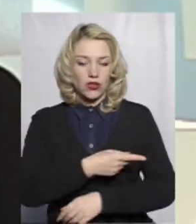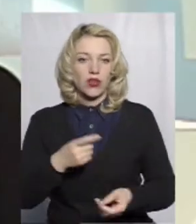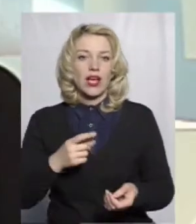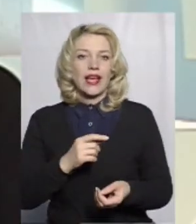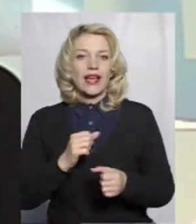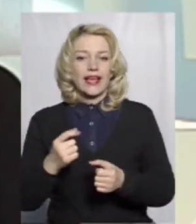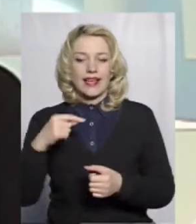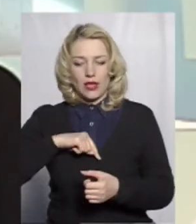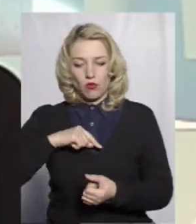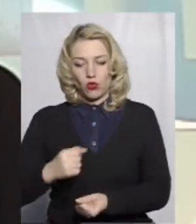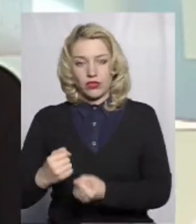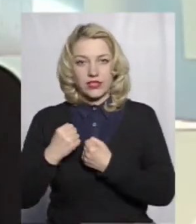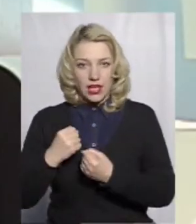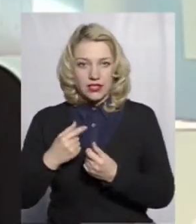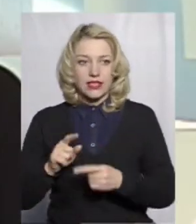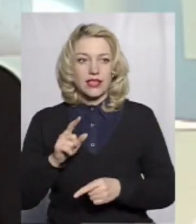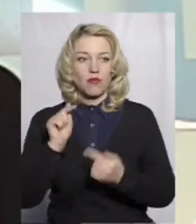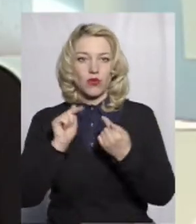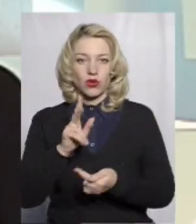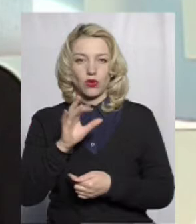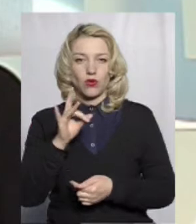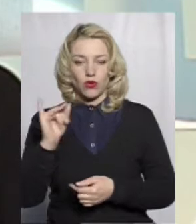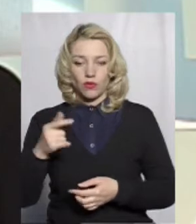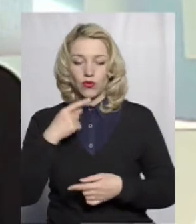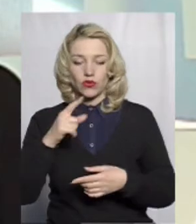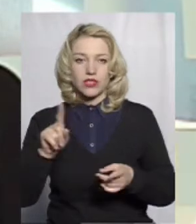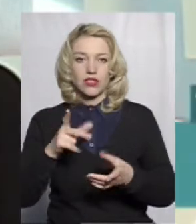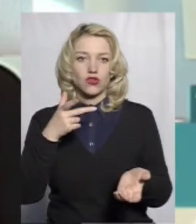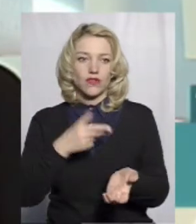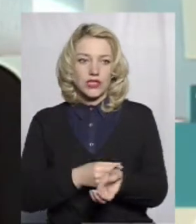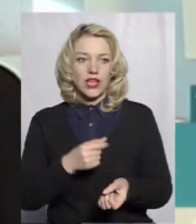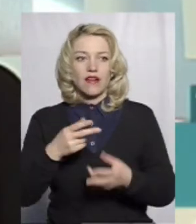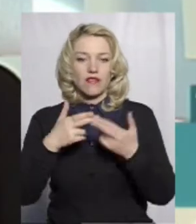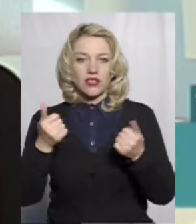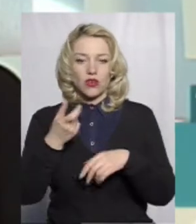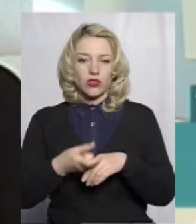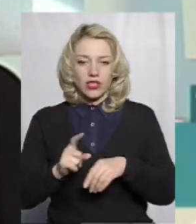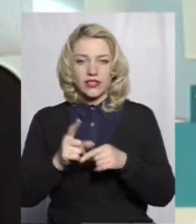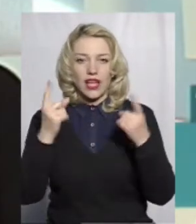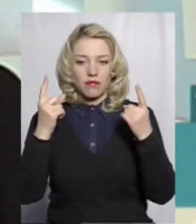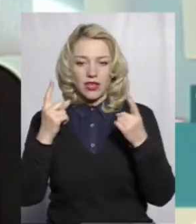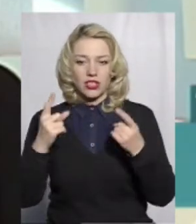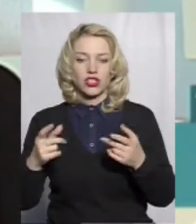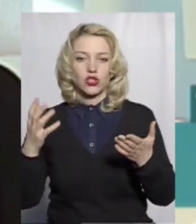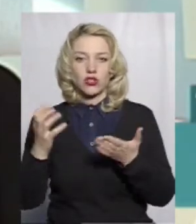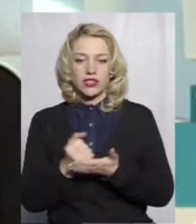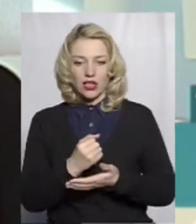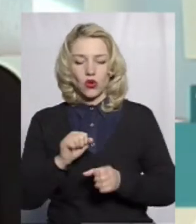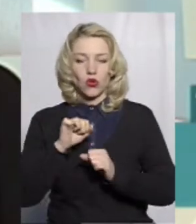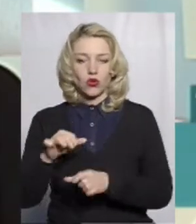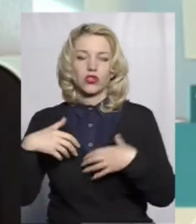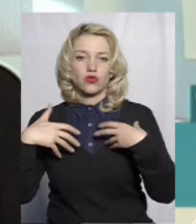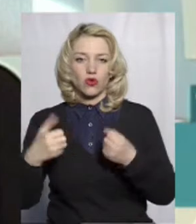кору. Я хочу сказати, що вакцинація визнана одним із найбільших досягнень в охороні здоров'я людства в